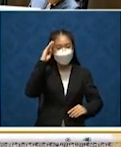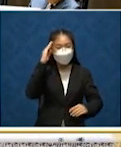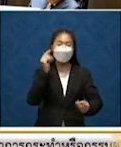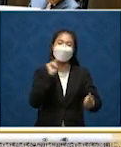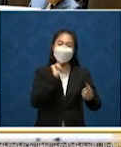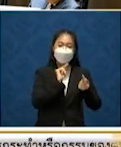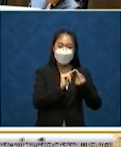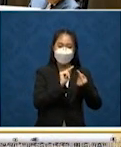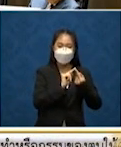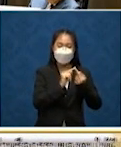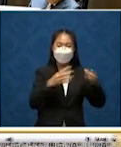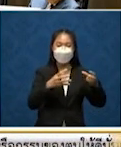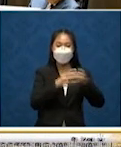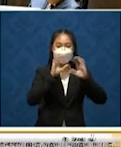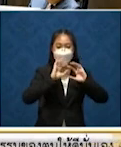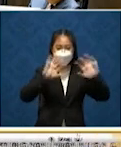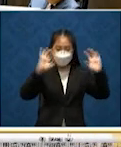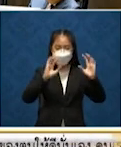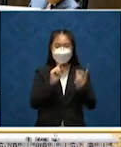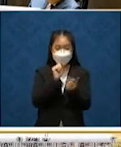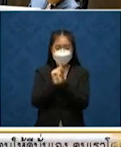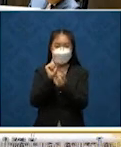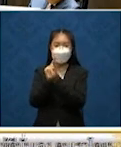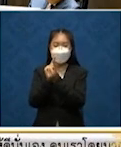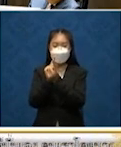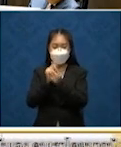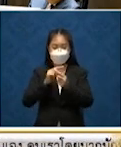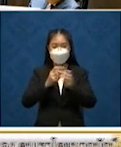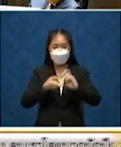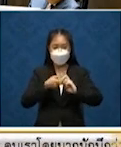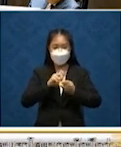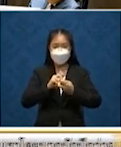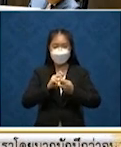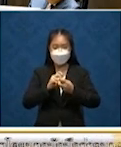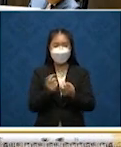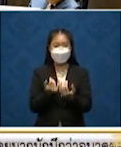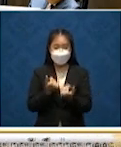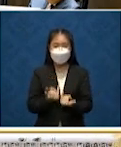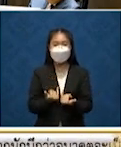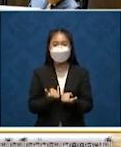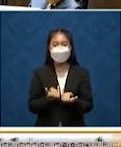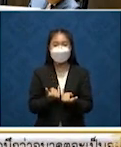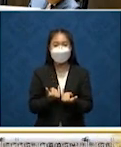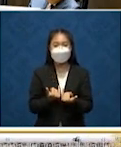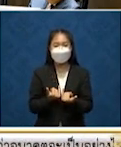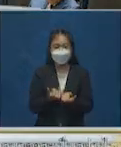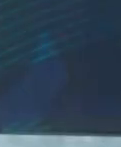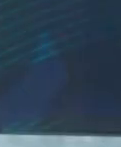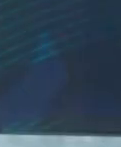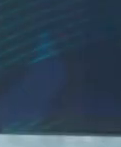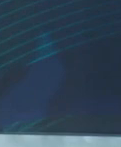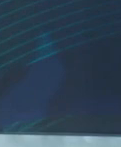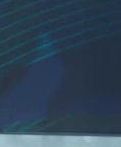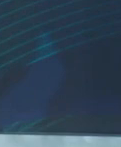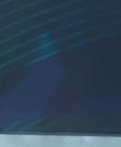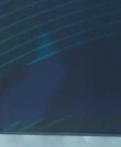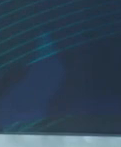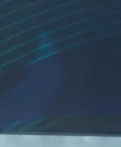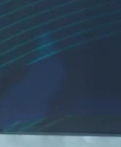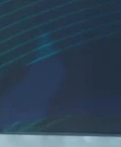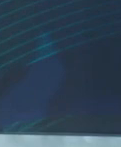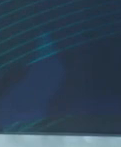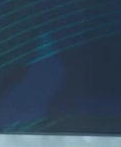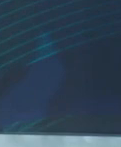นี่เปลวสีเงินคนปลายซอยท่านสมัยเหมือนกันนะ My dad is gone something like that นะ the สว the รัฐบาล